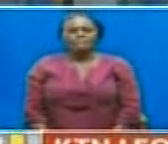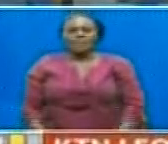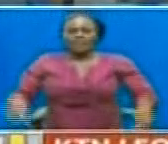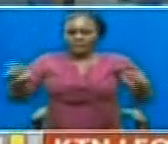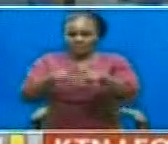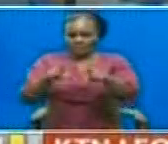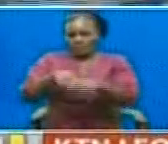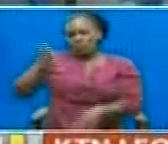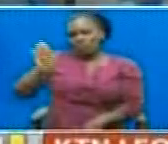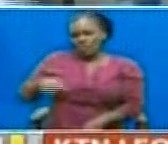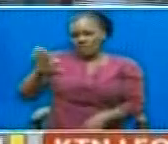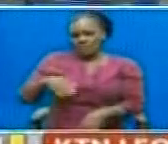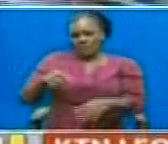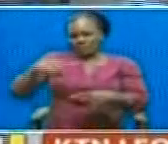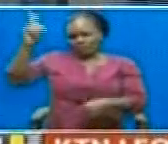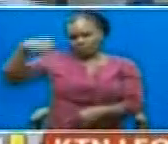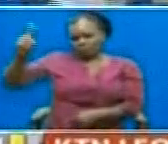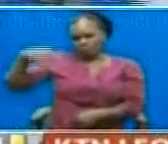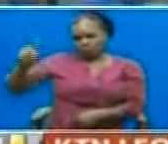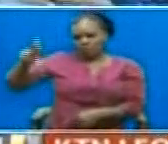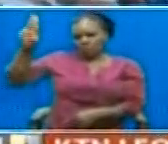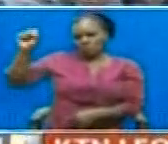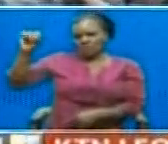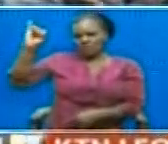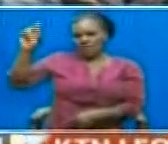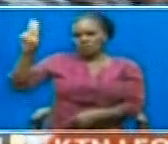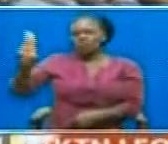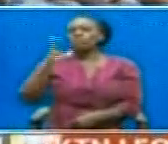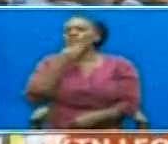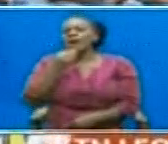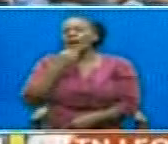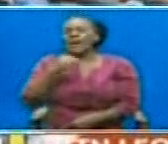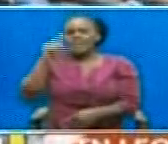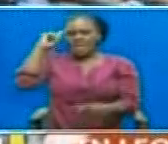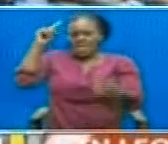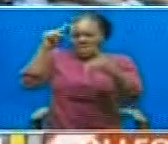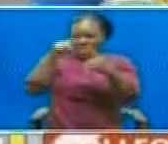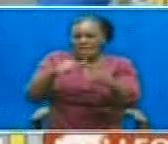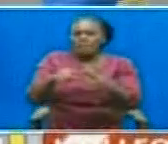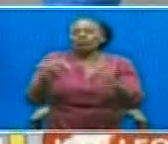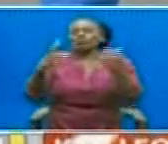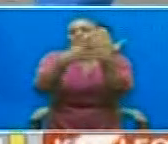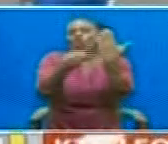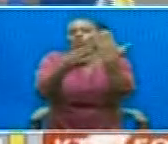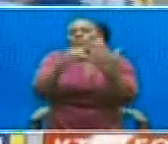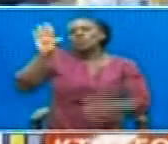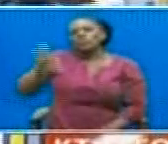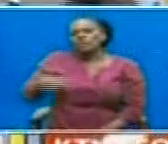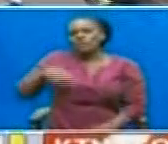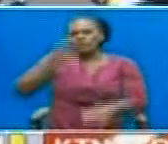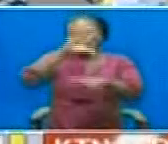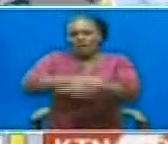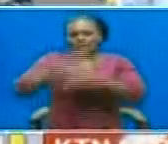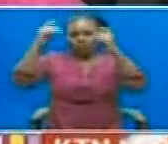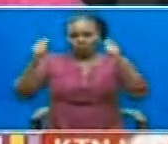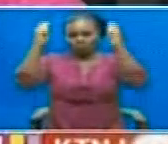Huku timu ya kinadada ikizidi kung'aa, timu ya USIU ya wanaume inanuia kuiga mfano uliowekwa na kinadada wenzao na kutua taji la ligi